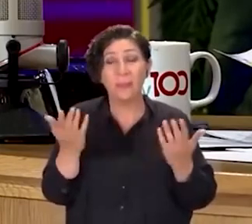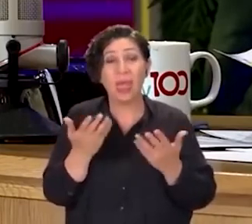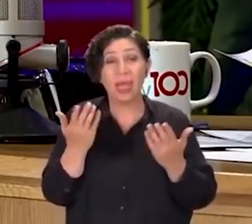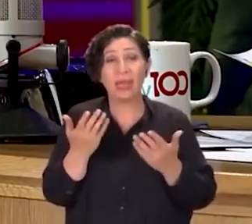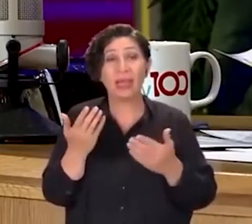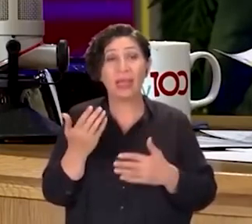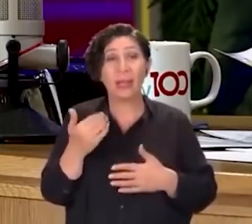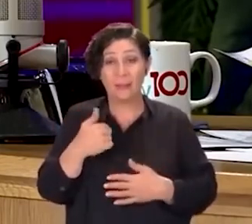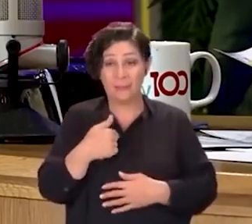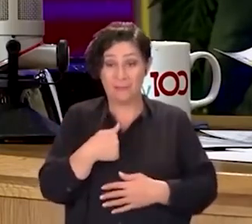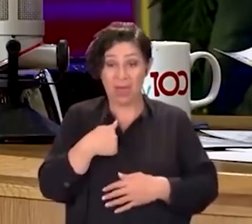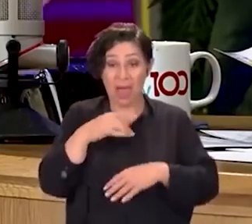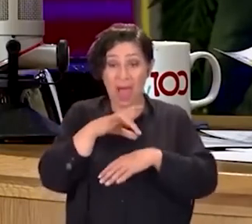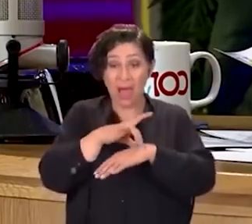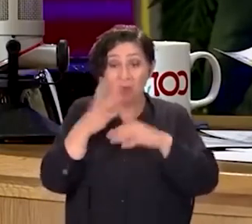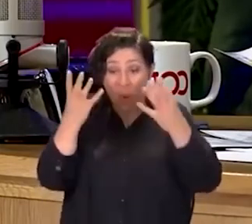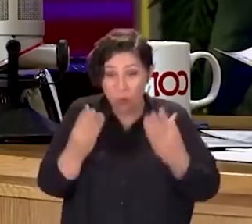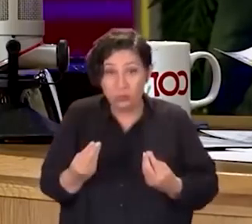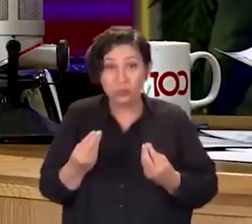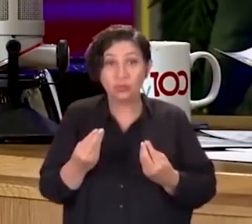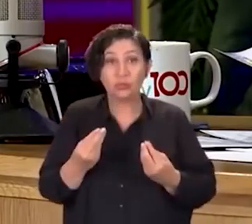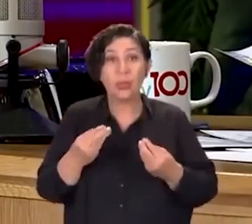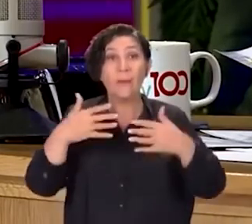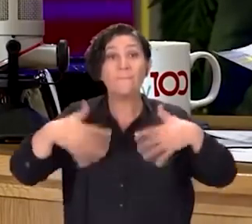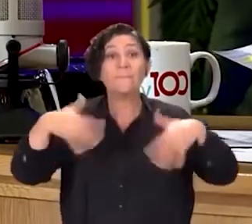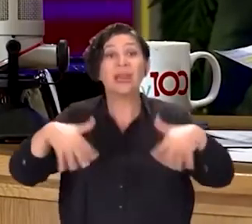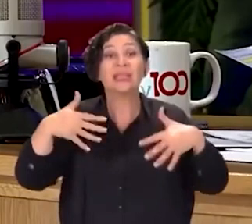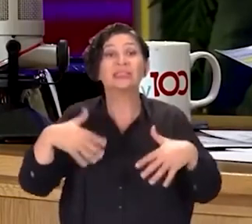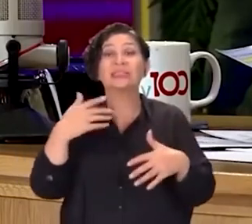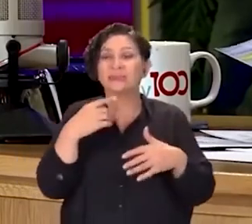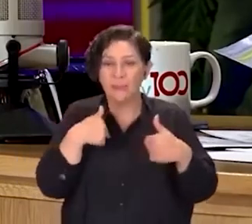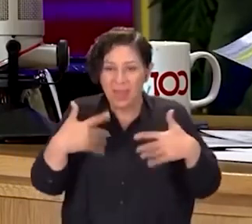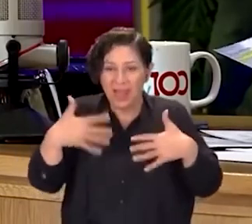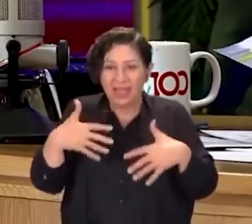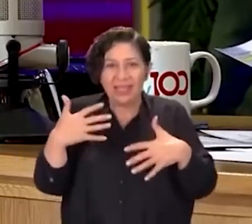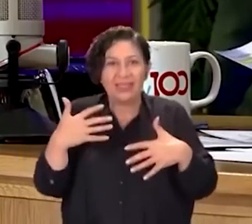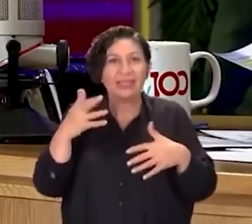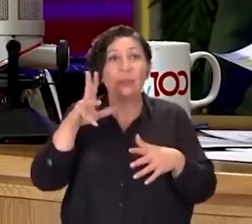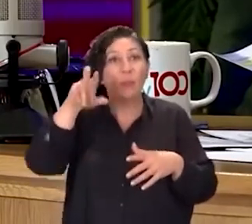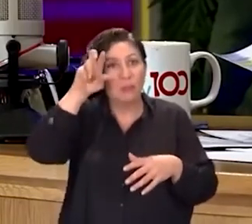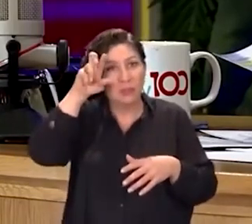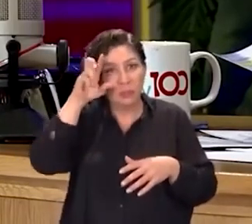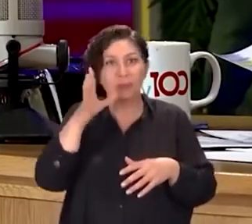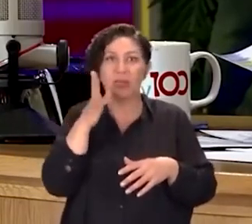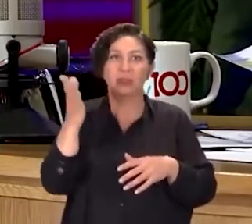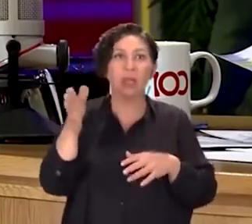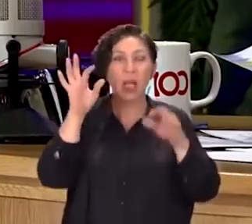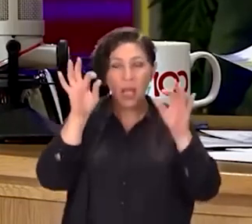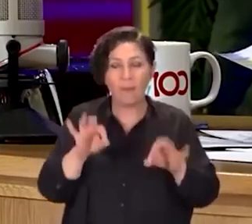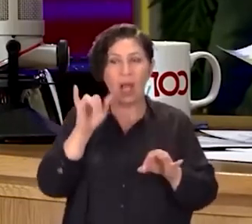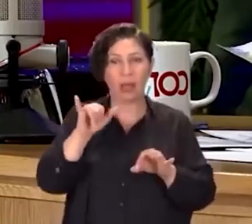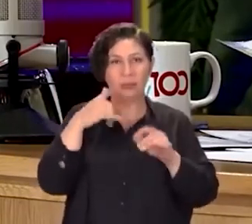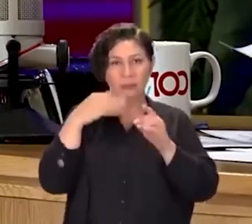Meğer ben hastalanmışım, panik atak diye dolandım. Hatta psikoloğum da bilir, hep